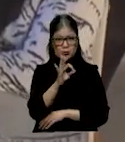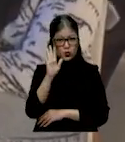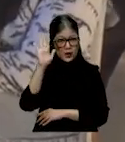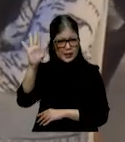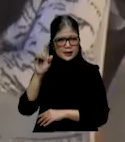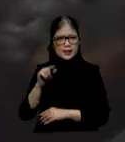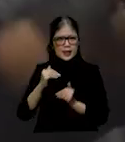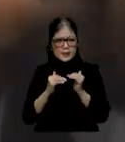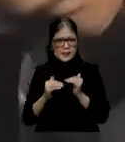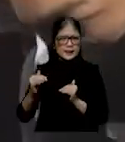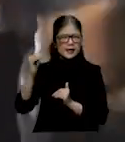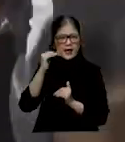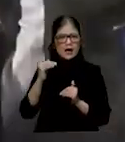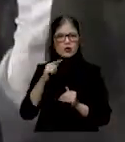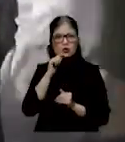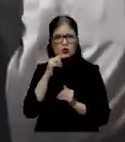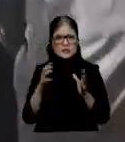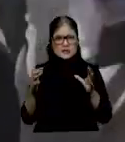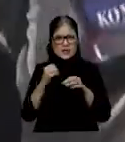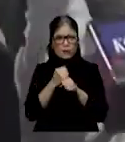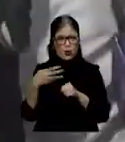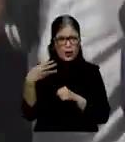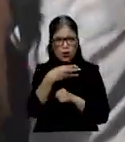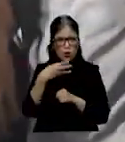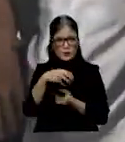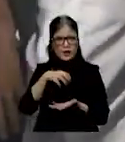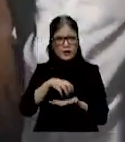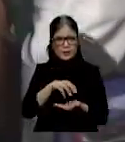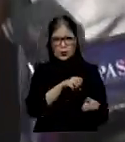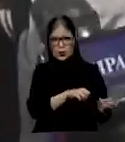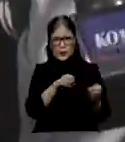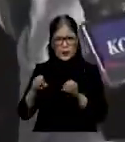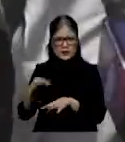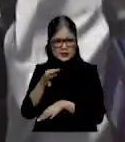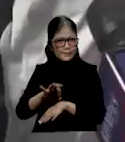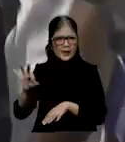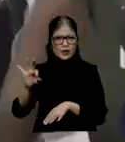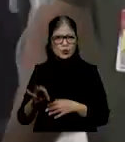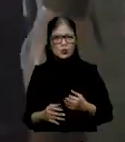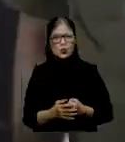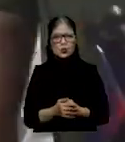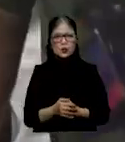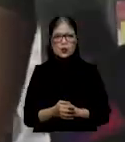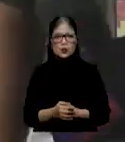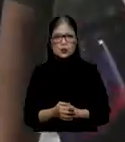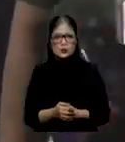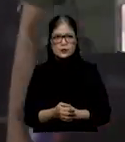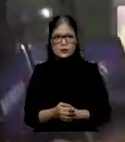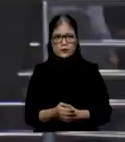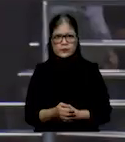ditingkatkan menjadi simpul ekonomi dan tempat urbanisasi bar lagi bisa diberikan jalan kawan-kawan mahasiswa untuk